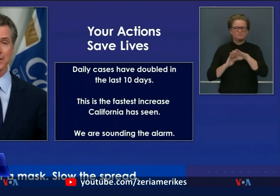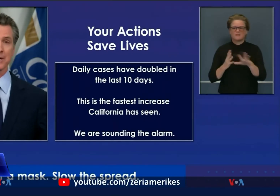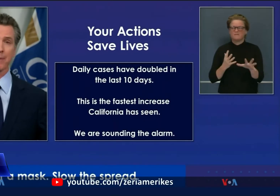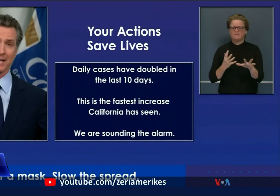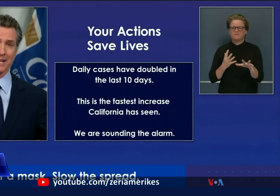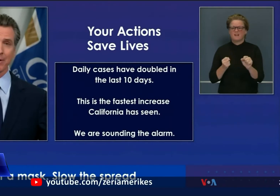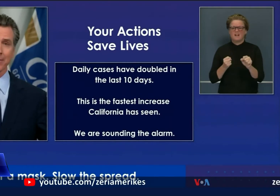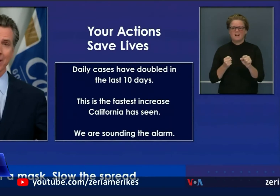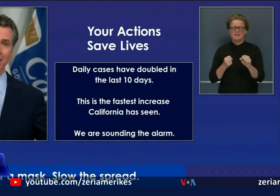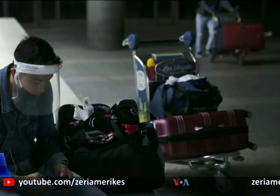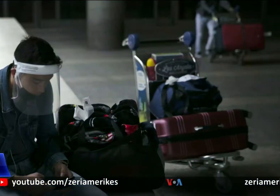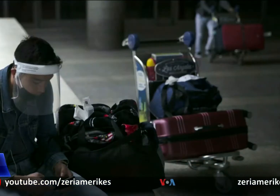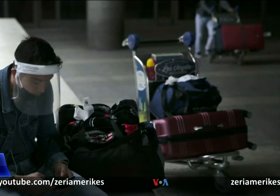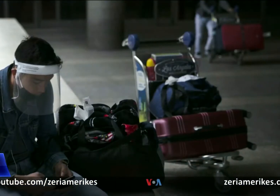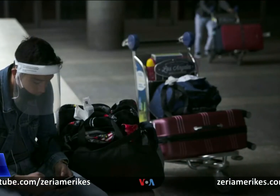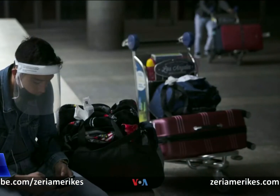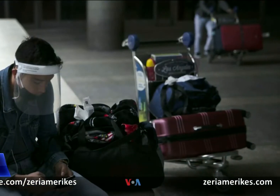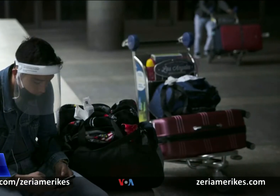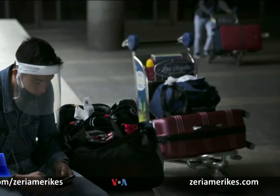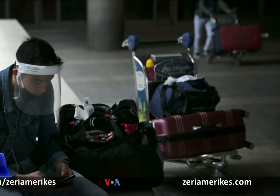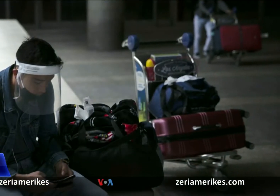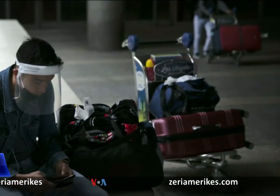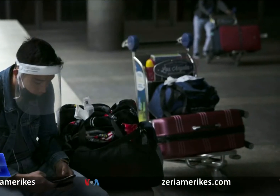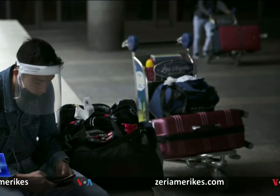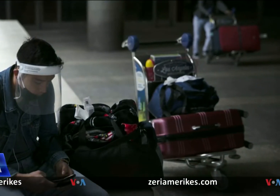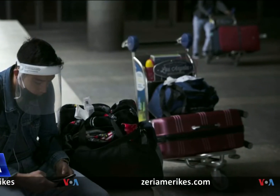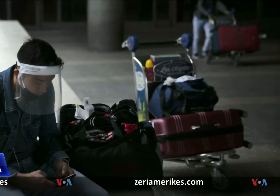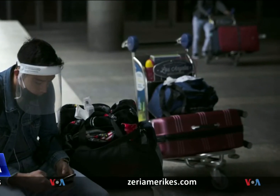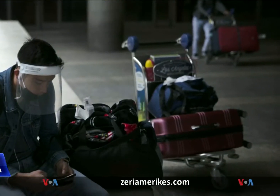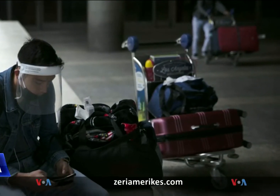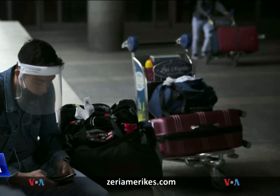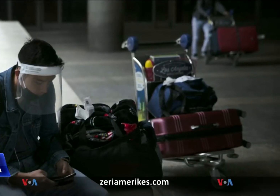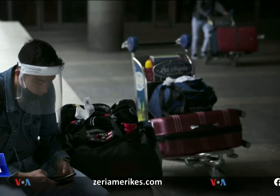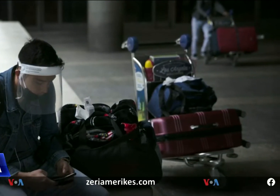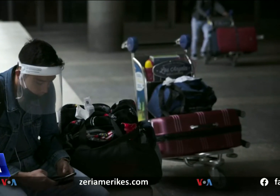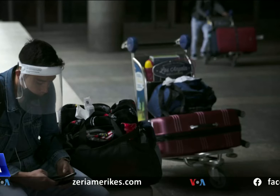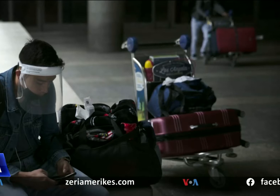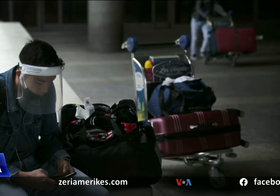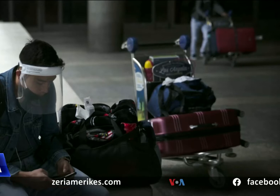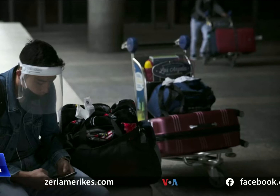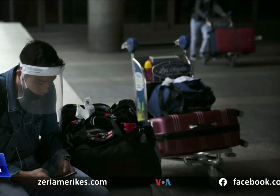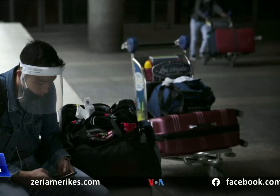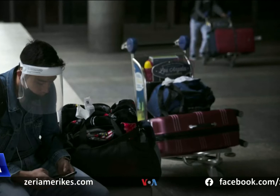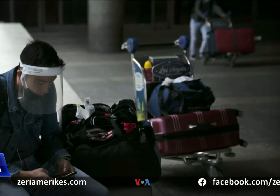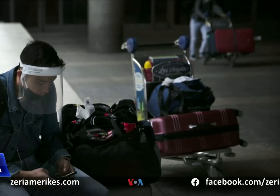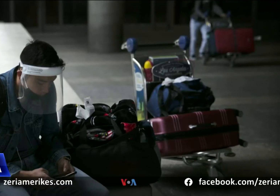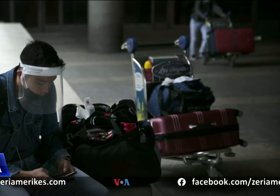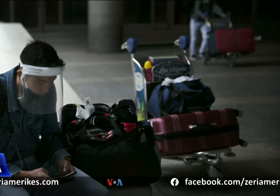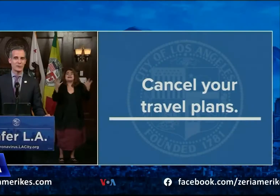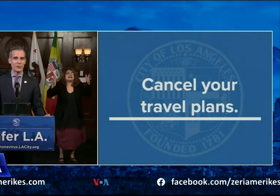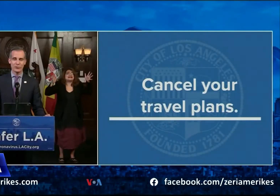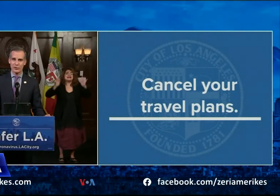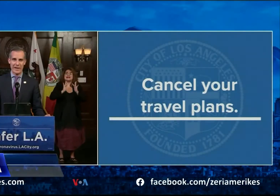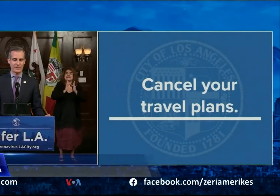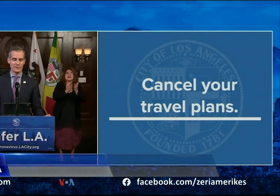filimi pandemisë. Kryetari bashkisë e Los Angelesit po u kërkom banorëve të shmangin u dhëtimet për 2-3 jave të